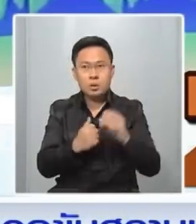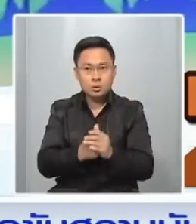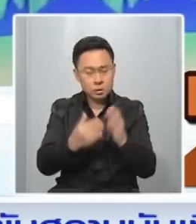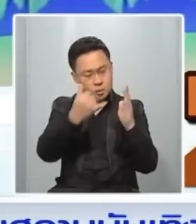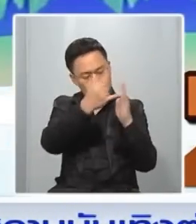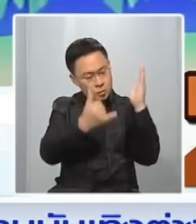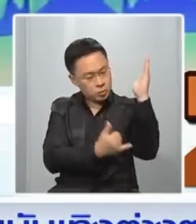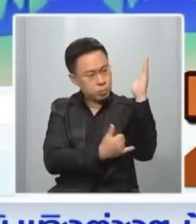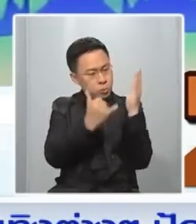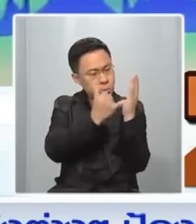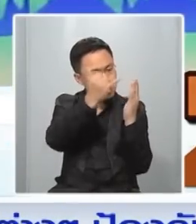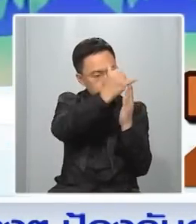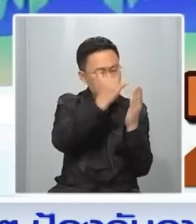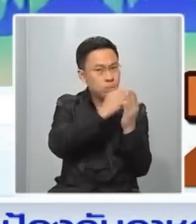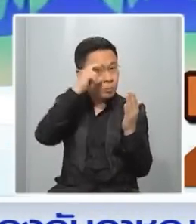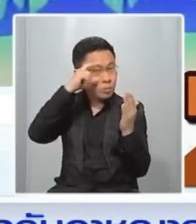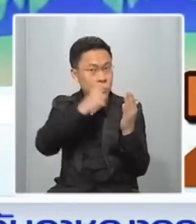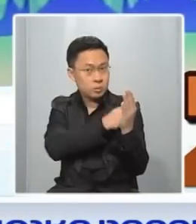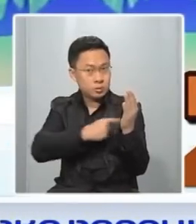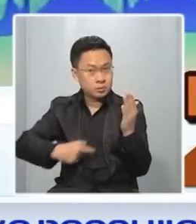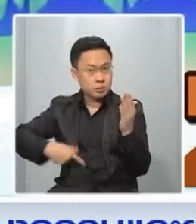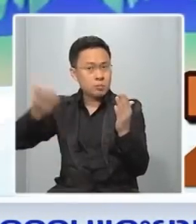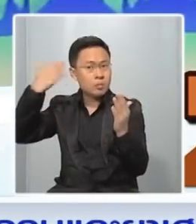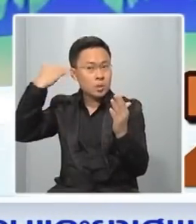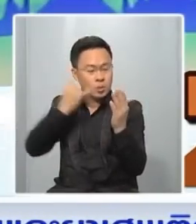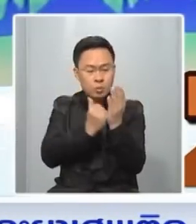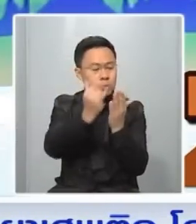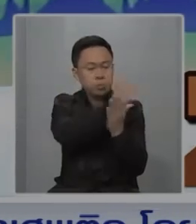านเสด็จไปทุกหัวละแหง เมื่อ33ปีที่แล้วคิดดูนะคะ ครับ ค่ะ